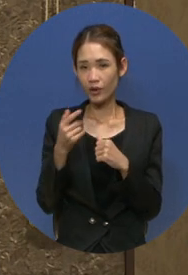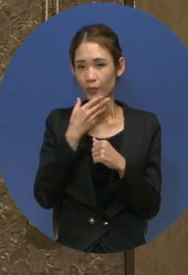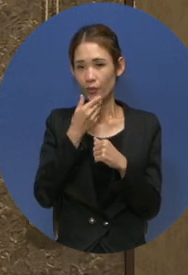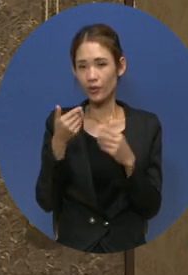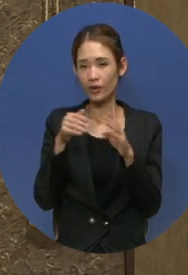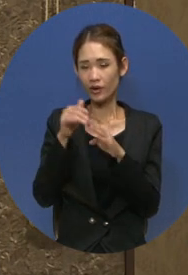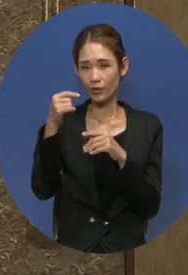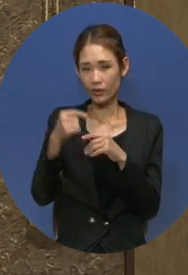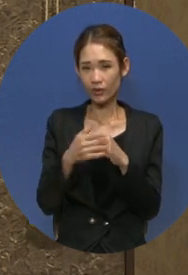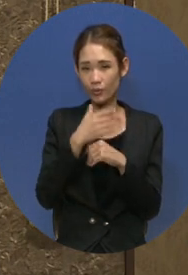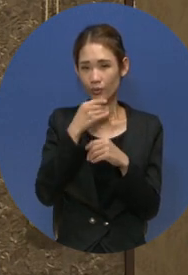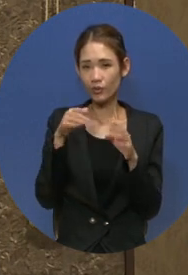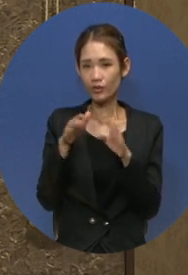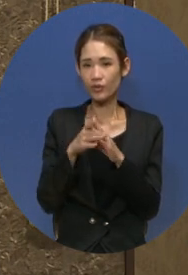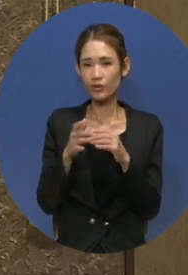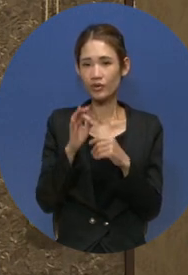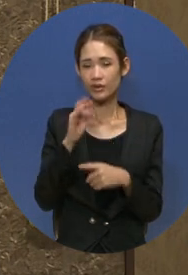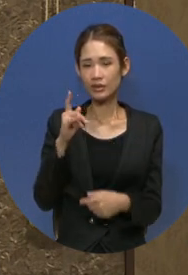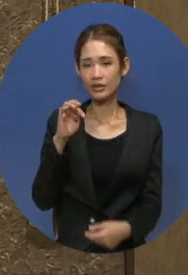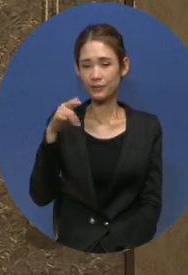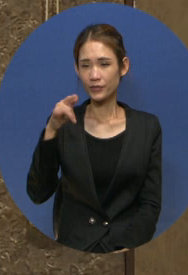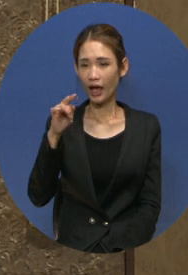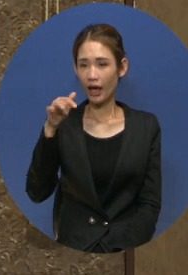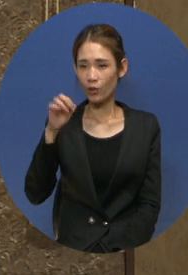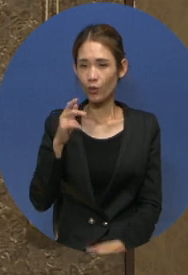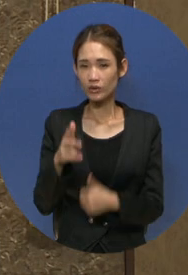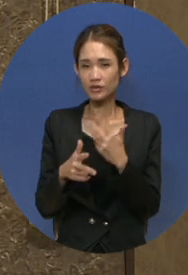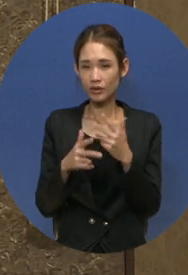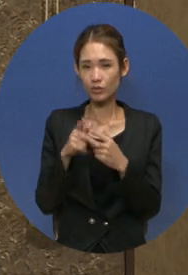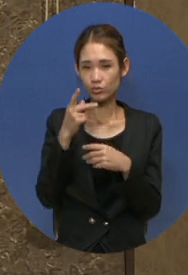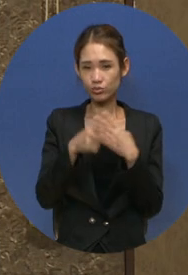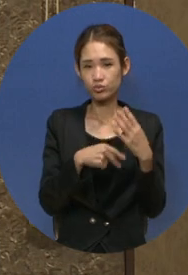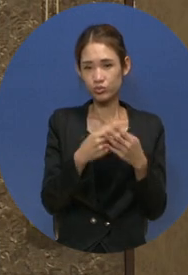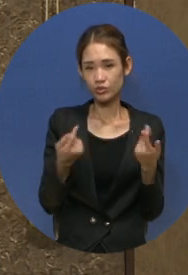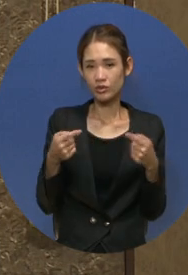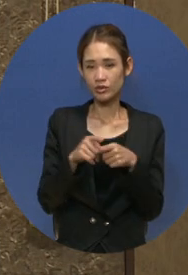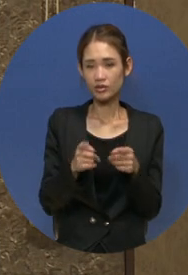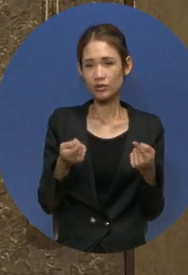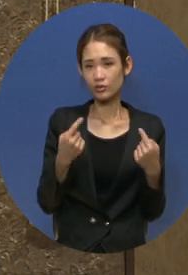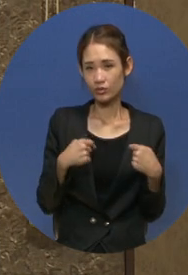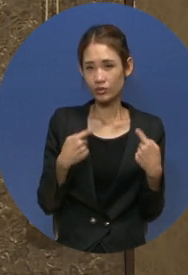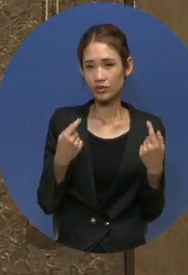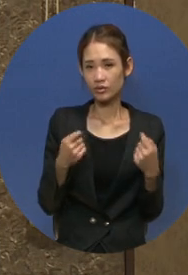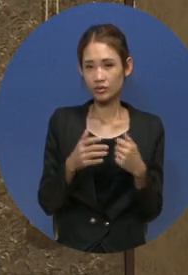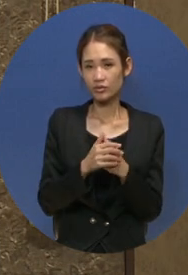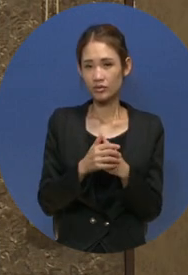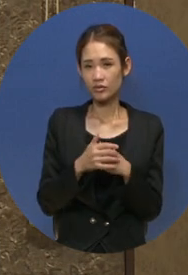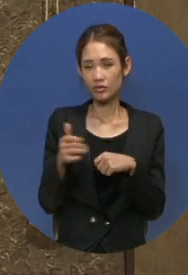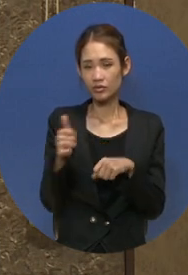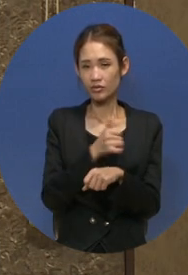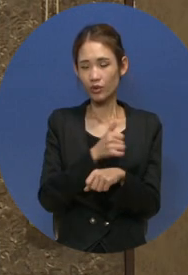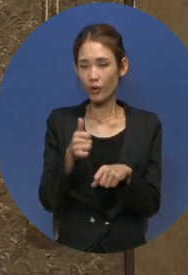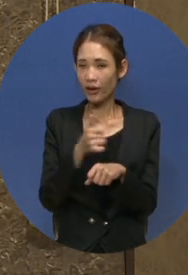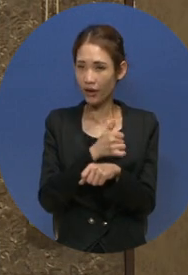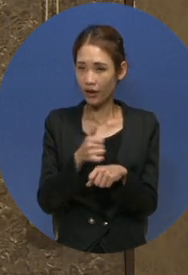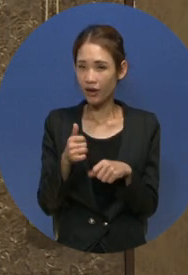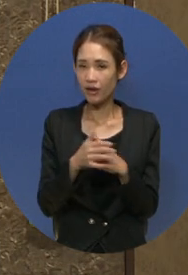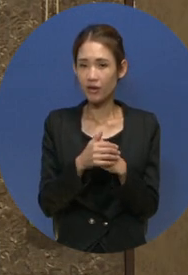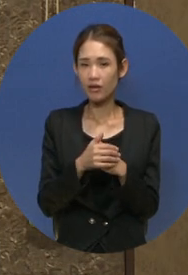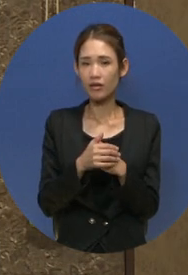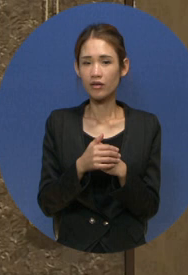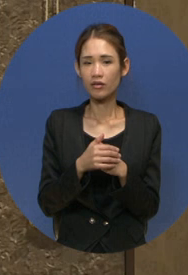들어오셔서 또 복지관에서 또 인가공 사업을 한다든가 아니면 네. 프로그램을 또 이렇게 참여하시고 그러니까 네. 이렇게 왔다 갔다 하면서 전